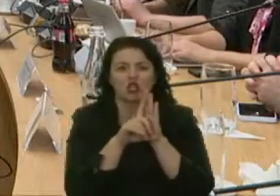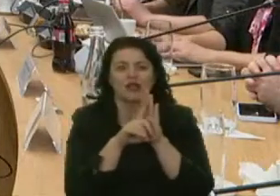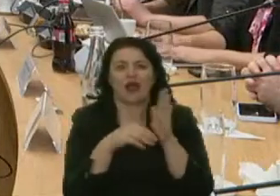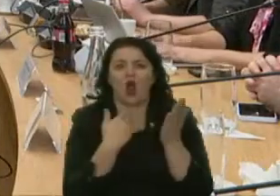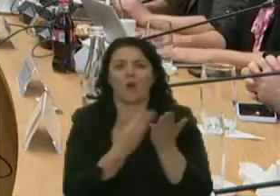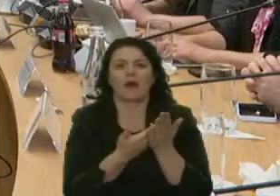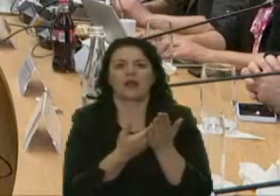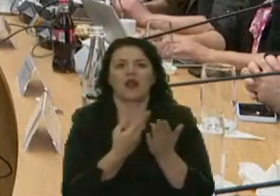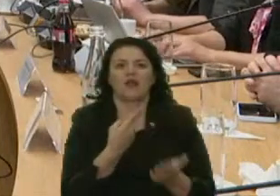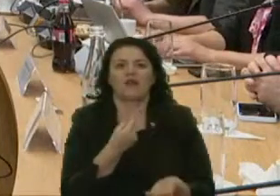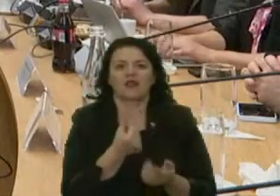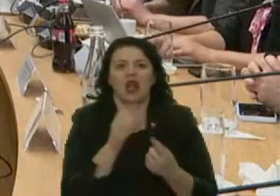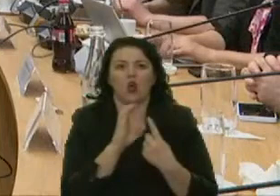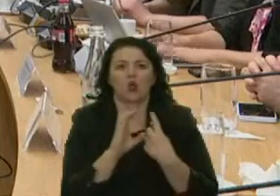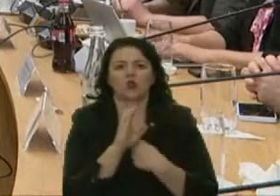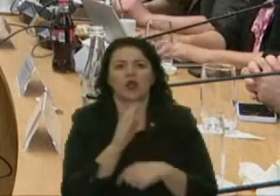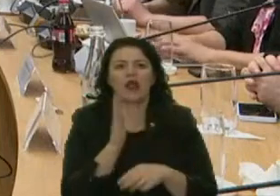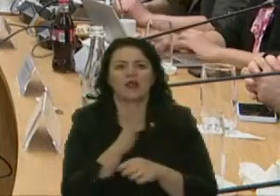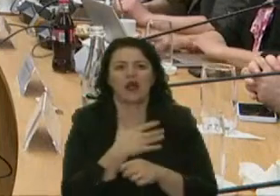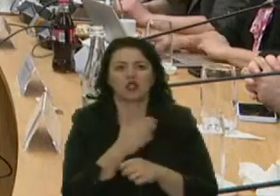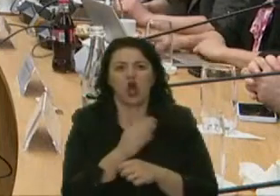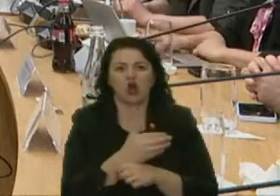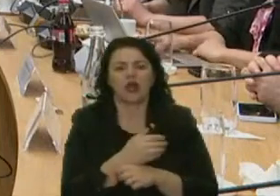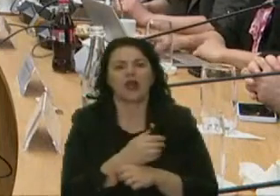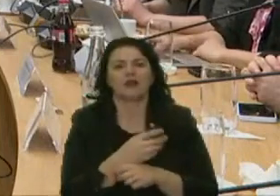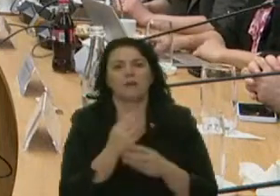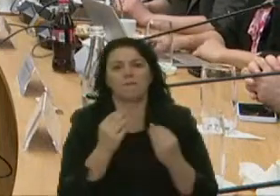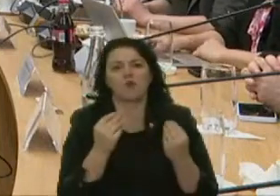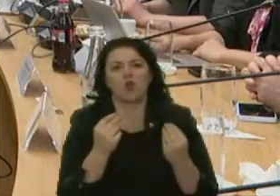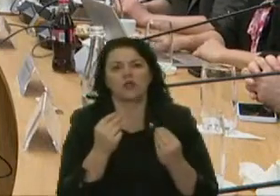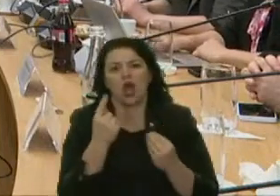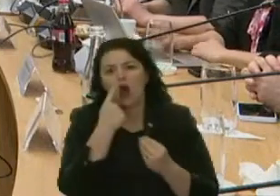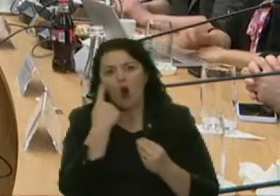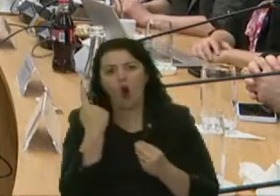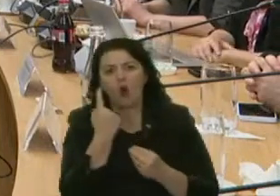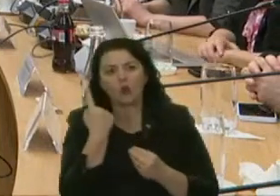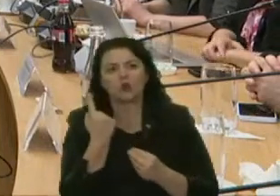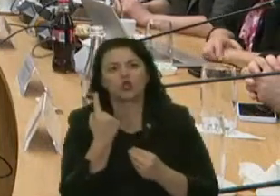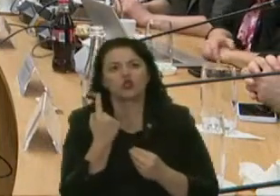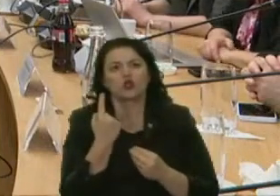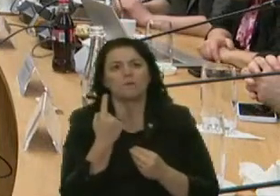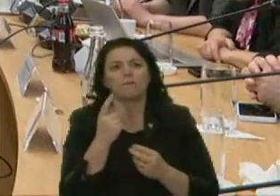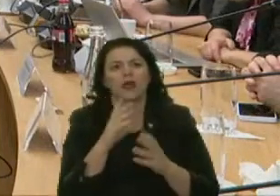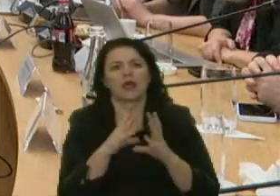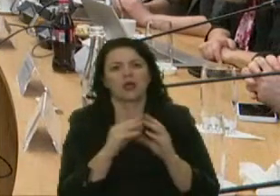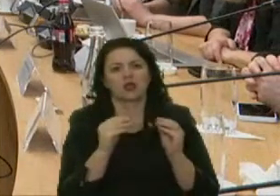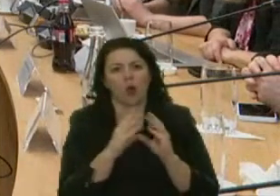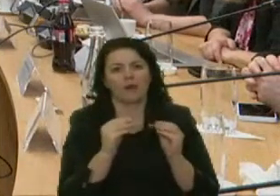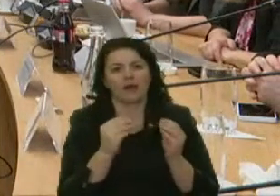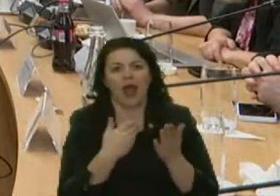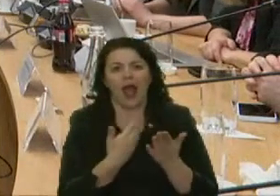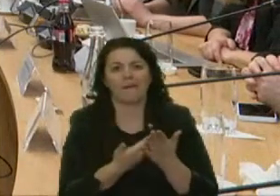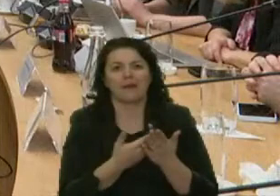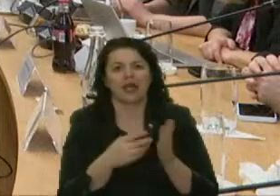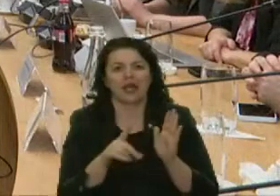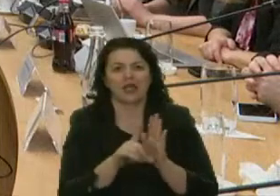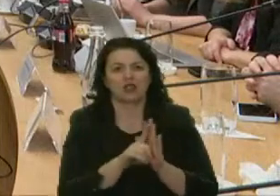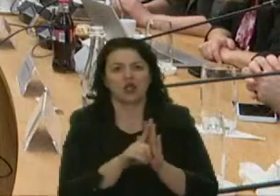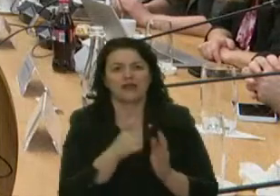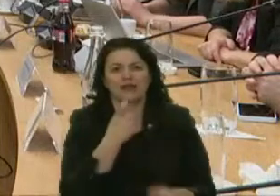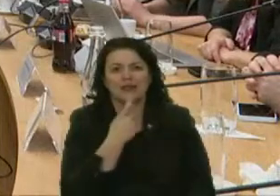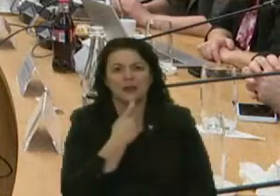pentru Finanțarea culturii la nivel național sunt Nu știu câte municipii în țară care aplică această lege